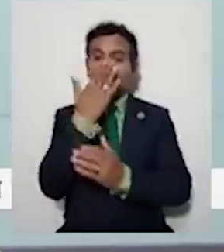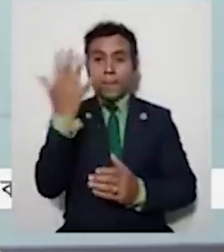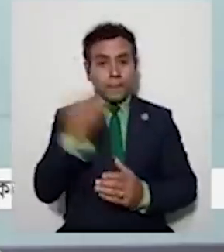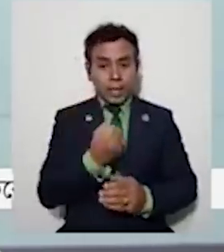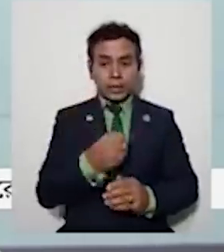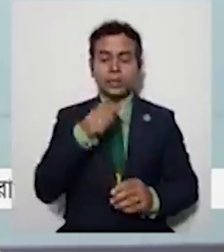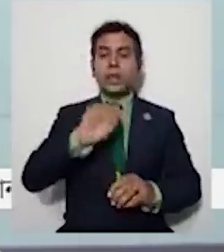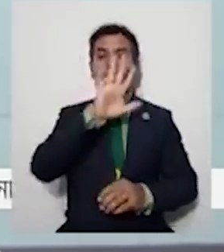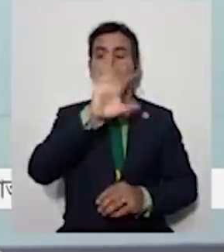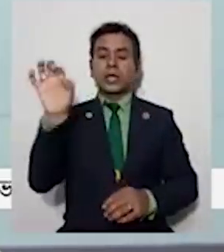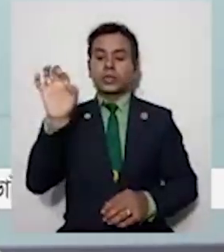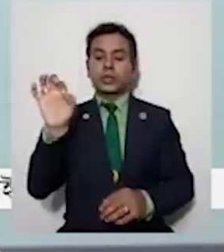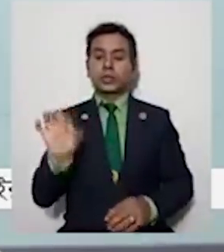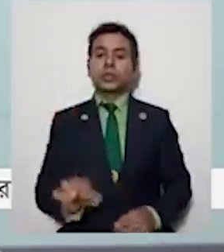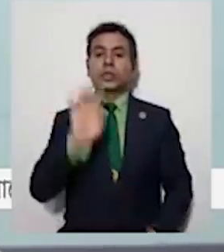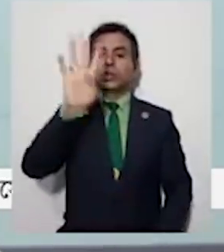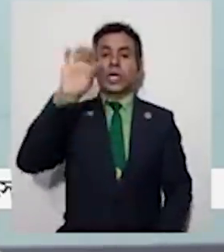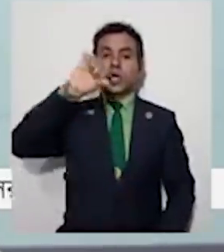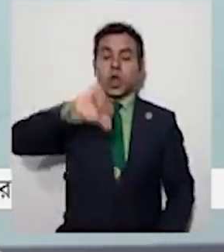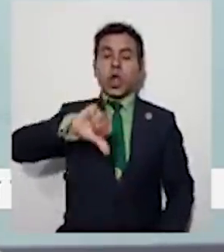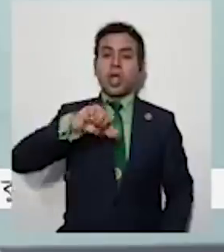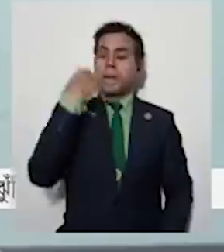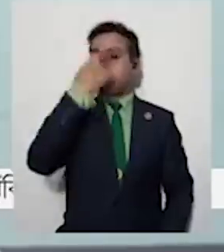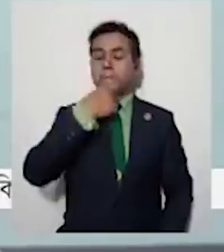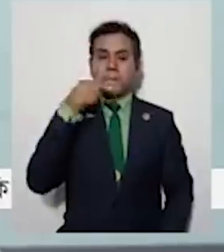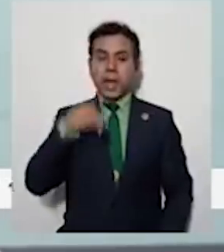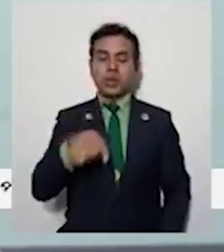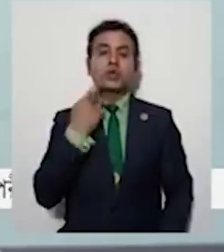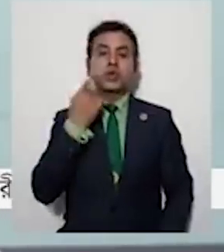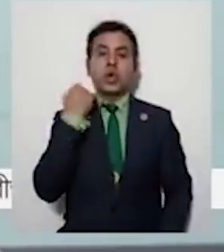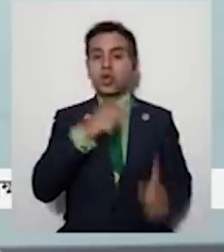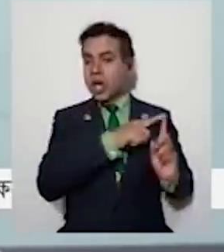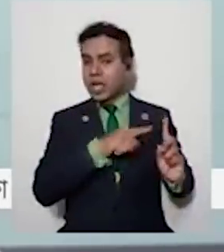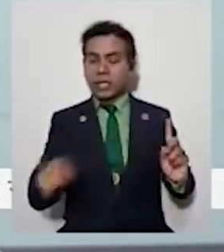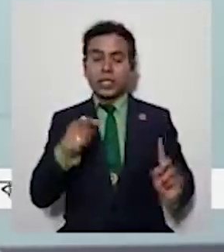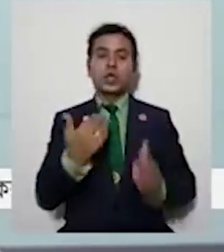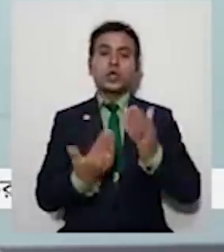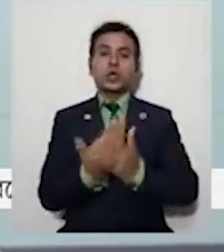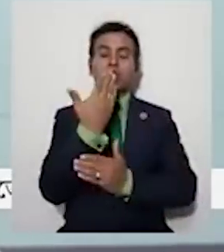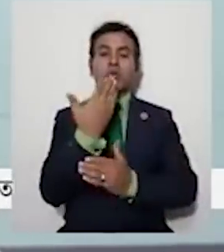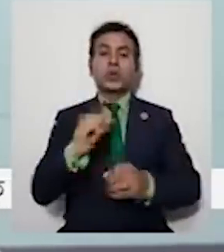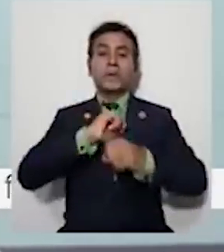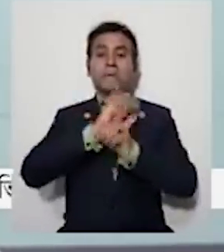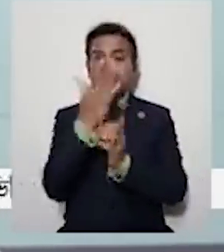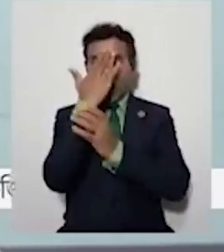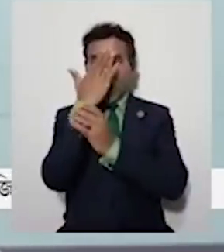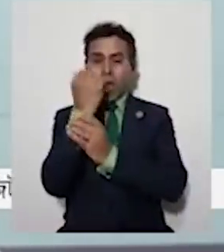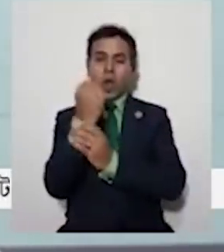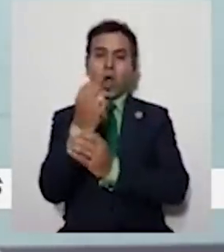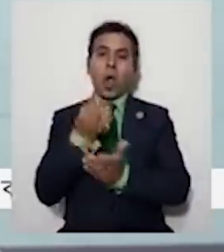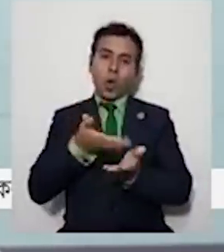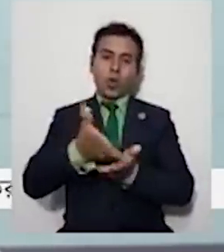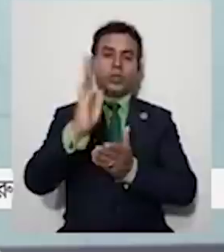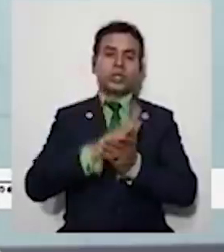করে শনাক্ত হয়েছে কোভিড-19 ভাইরাস, এবং এ পর্যন্ত শনাক্ত হয়েছে 6462